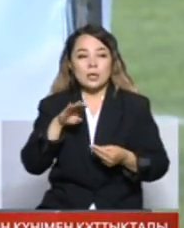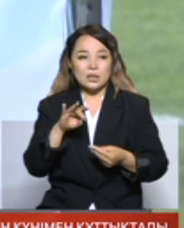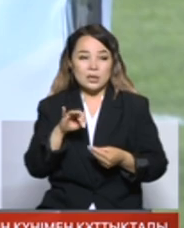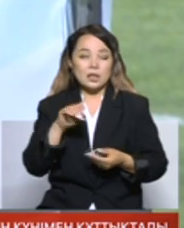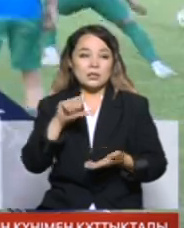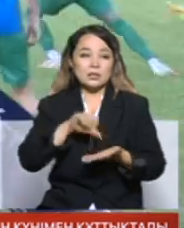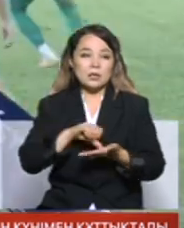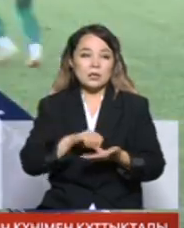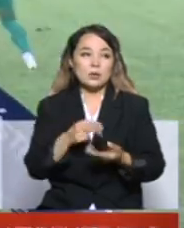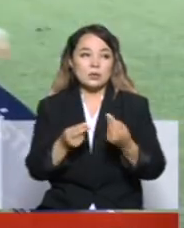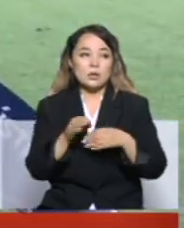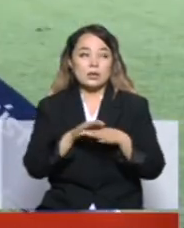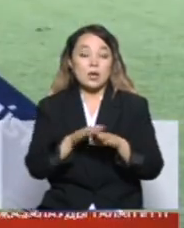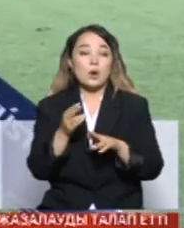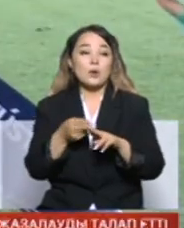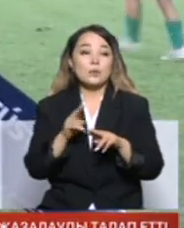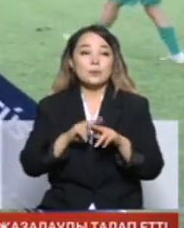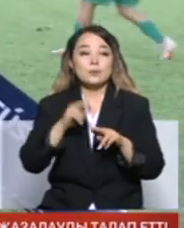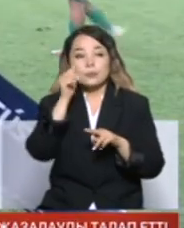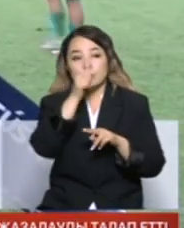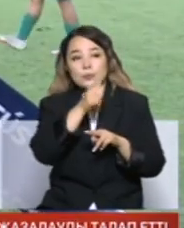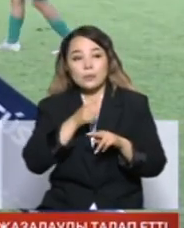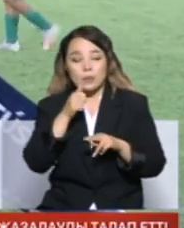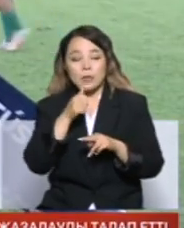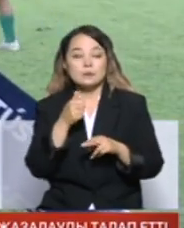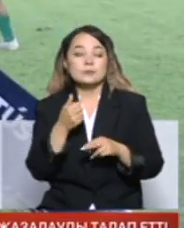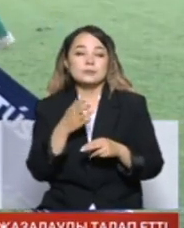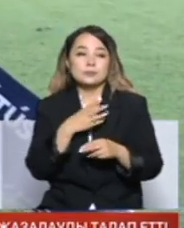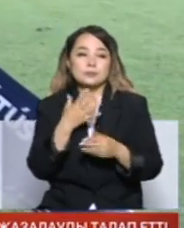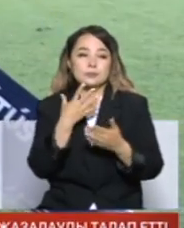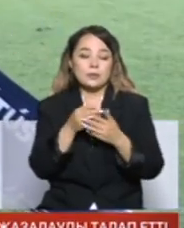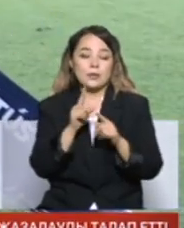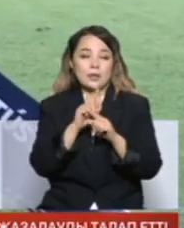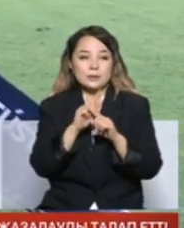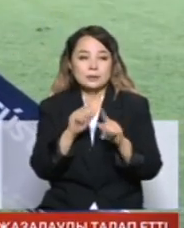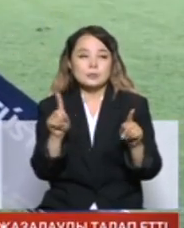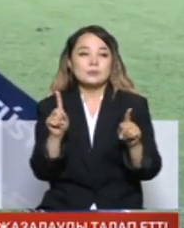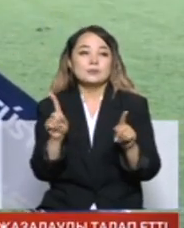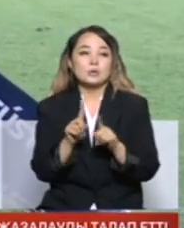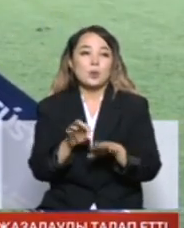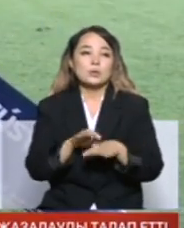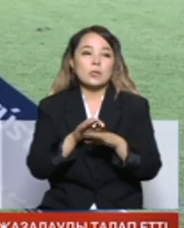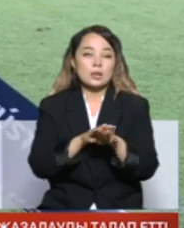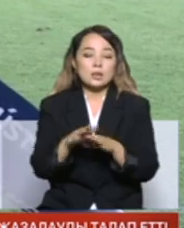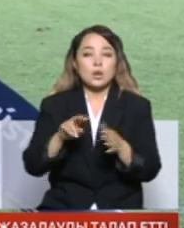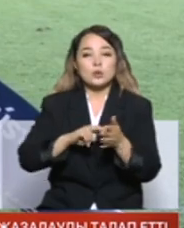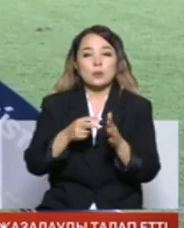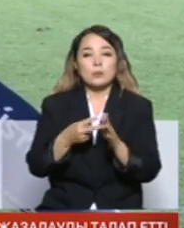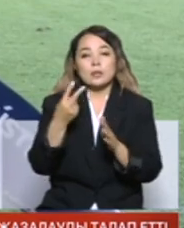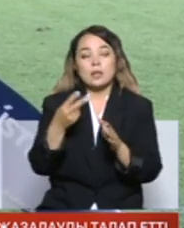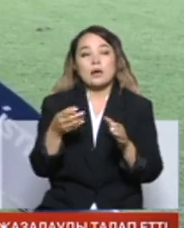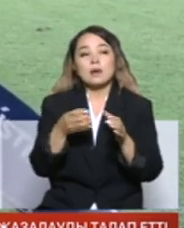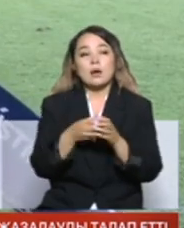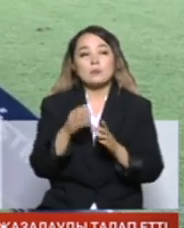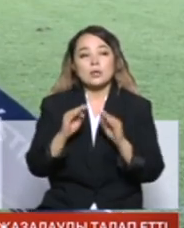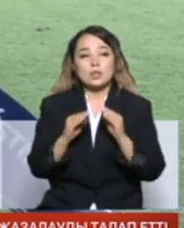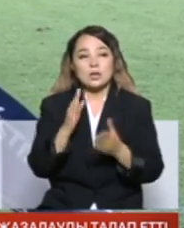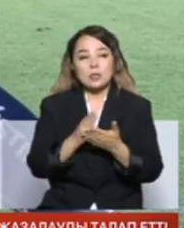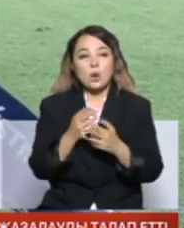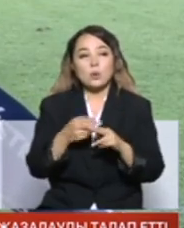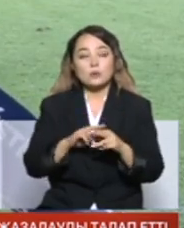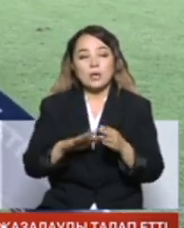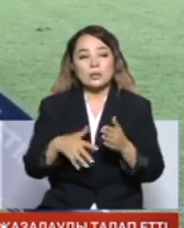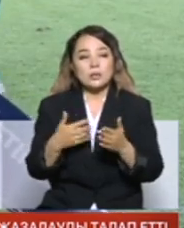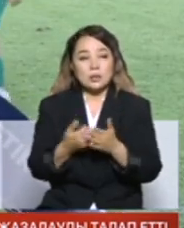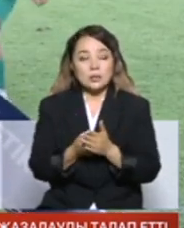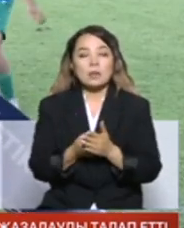бапкерлік жасады. В этом году этот проект отличается тем, что... Бұл жылғы ерекшелік жоба барысында екі команда жасақталды. Бұған дейін